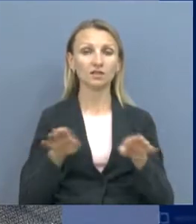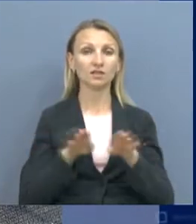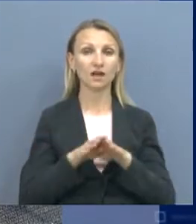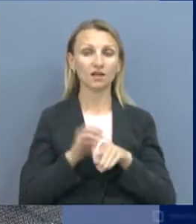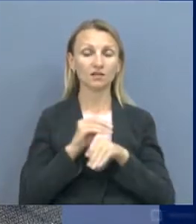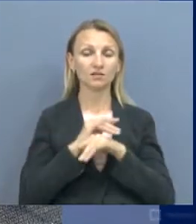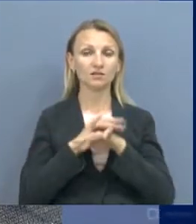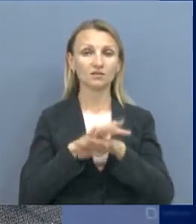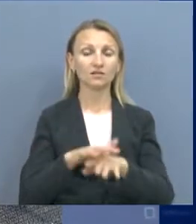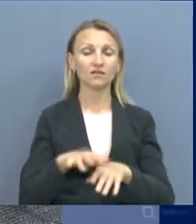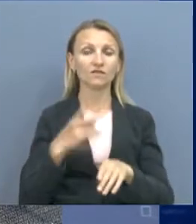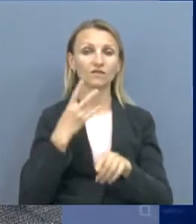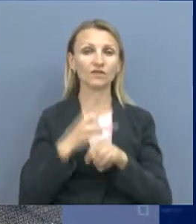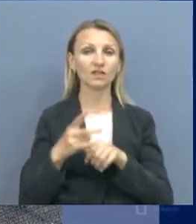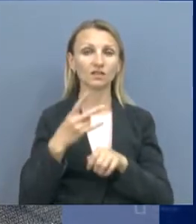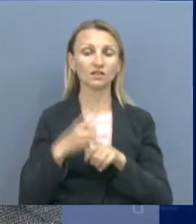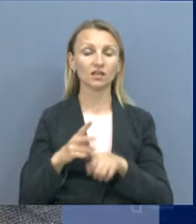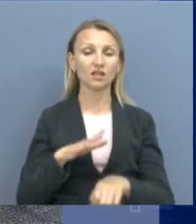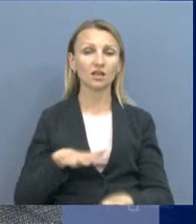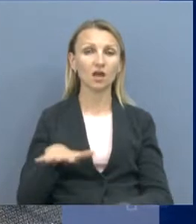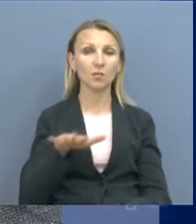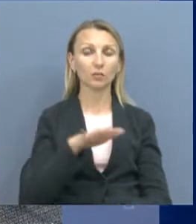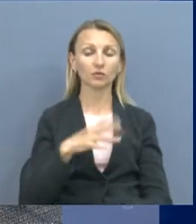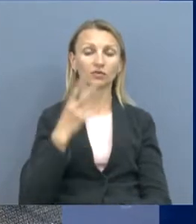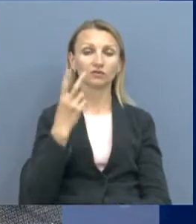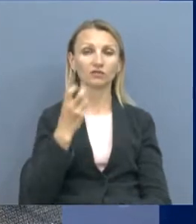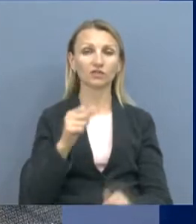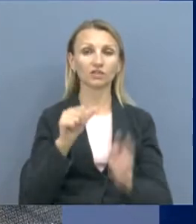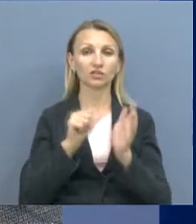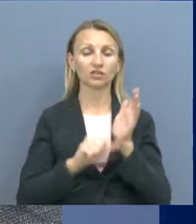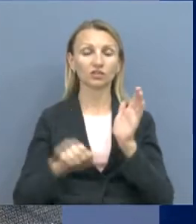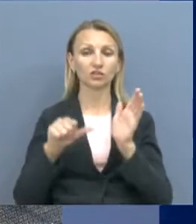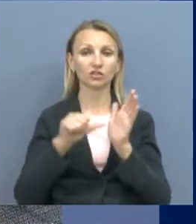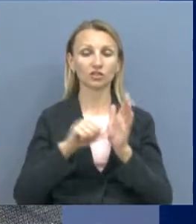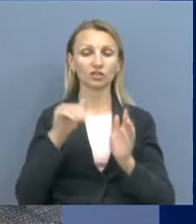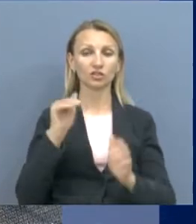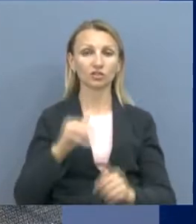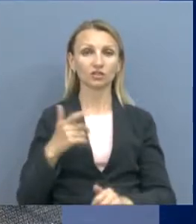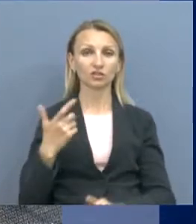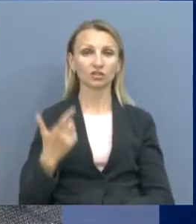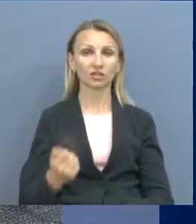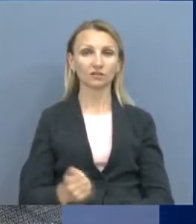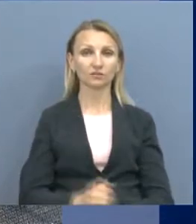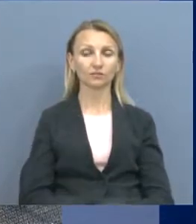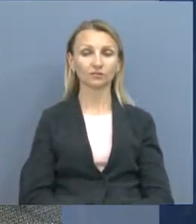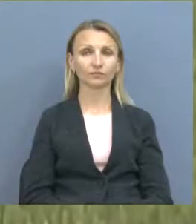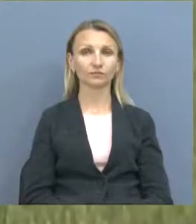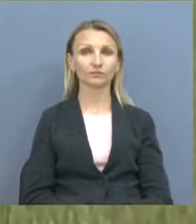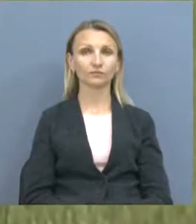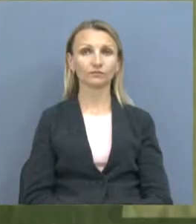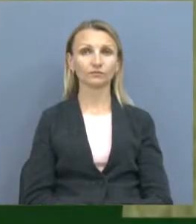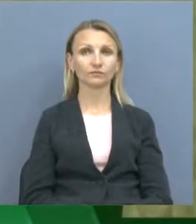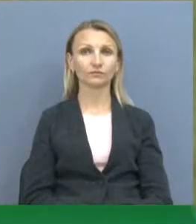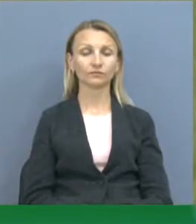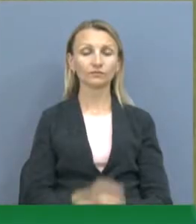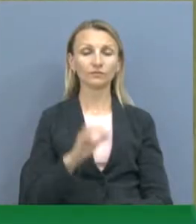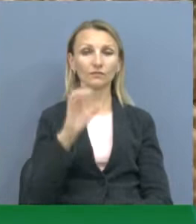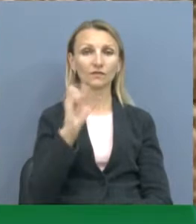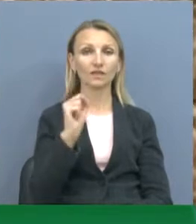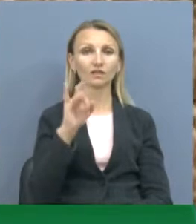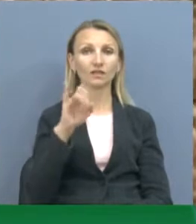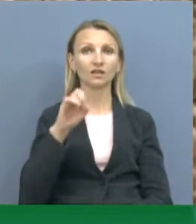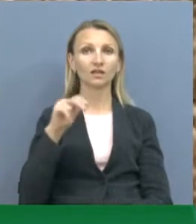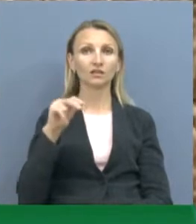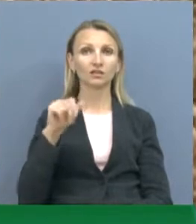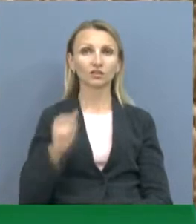саранчевых вредителей прогнозируется на площади 266 тысяч гектаров земли. Саранча